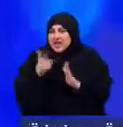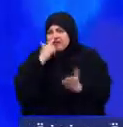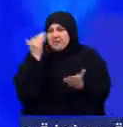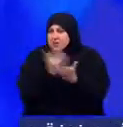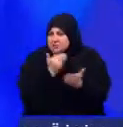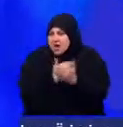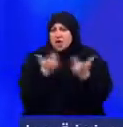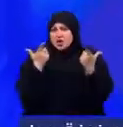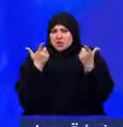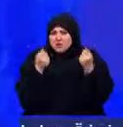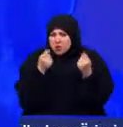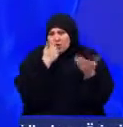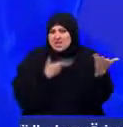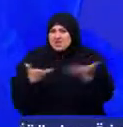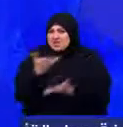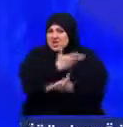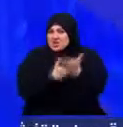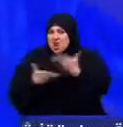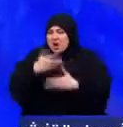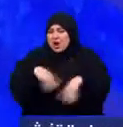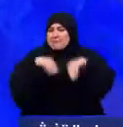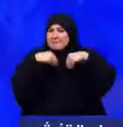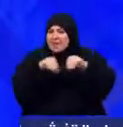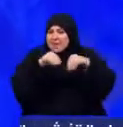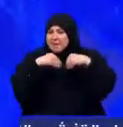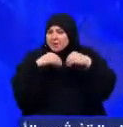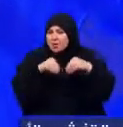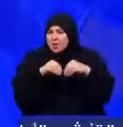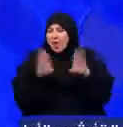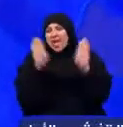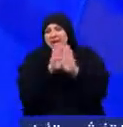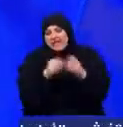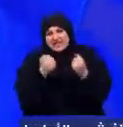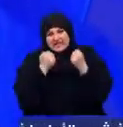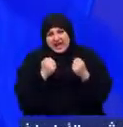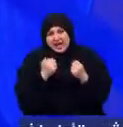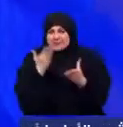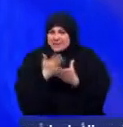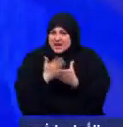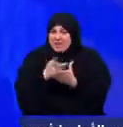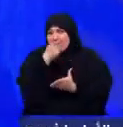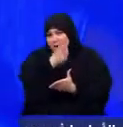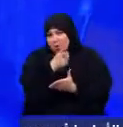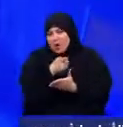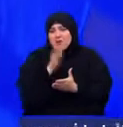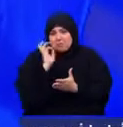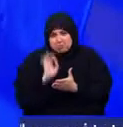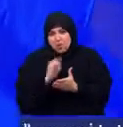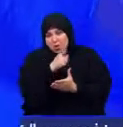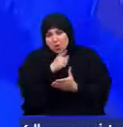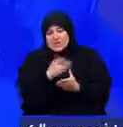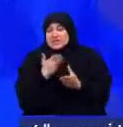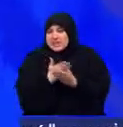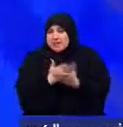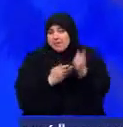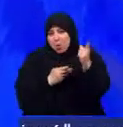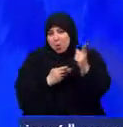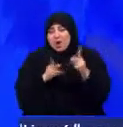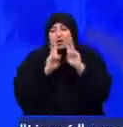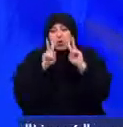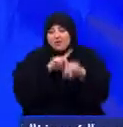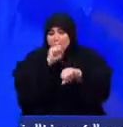الاقتصاد وعلى إمكانية البيع منتجاتها عندما تغيب المنافسة. صحيح. صحيح. إلى غير ذلك من من من من من